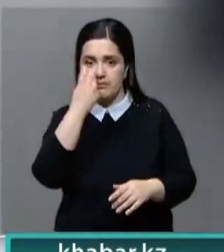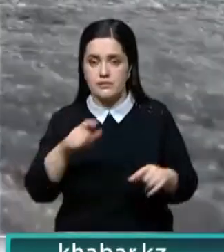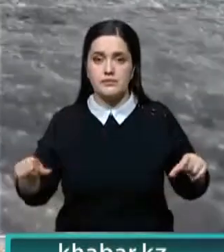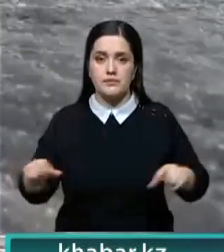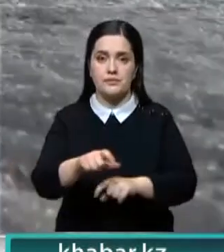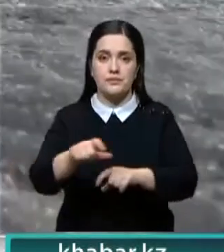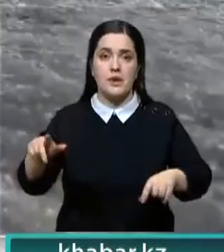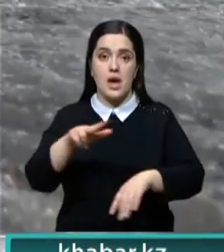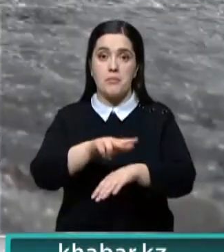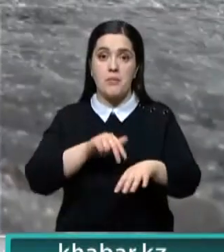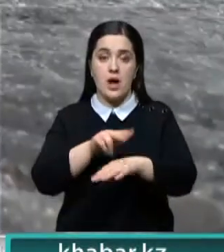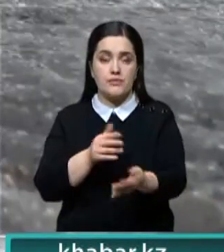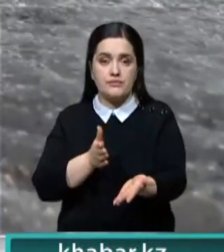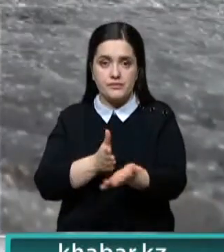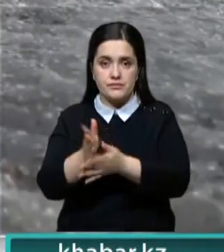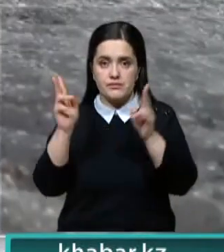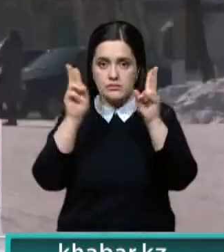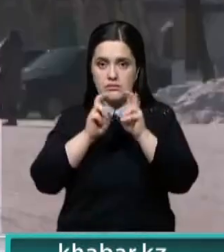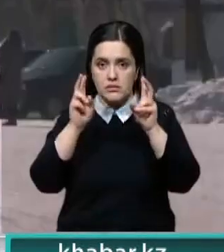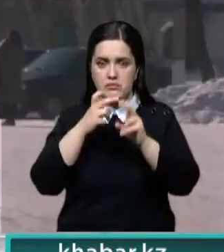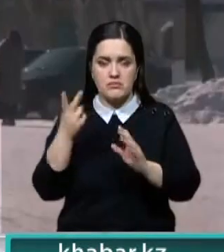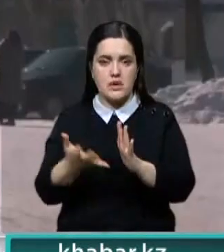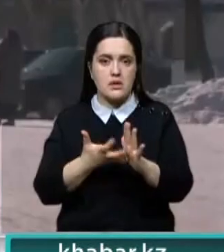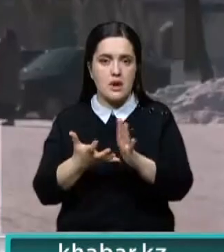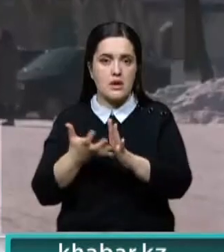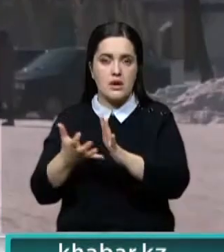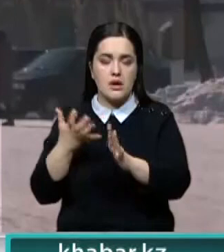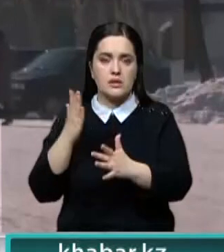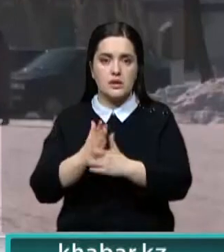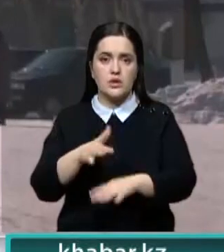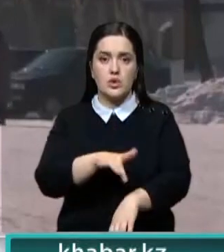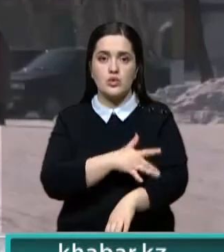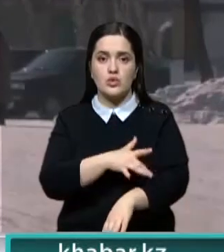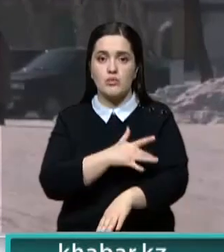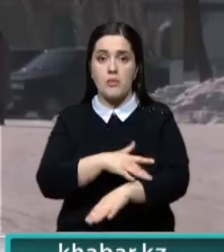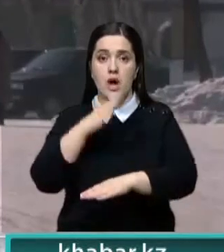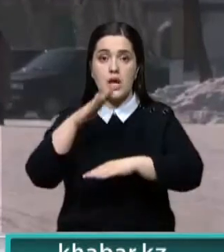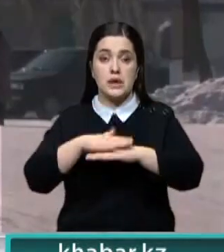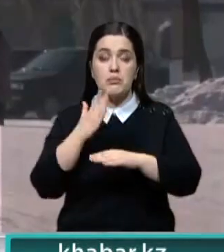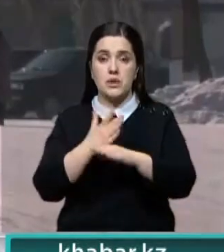видно. Полицейские в ходе рейда обратили внимание и на другие недоработки коммунальных служб. На Акима